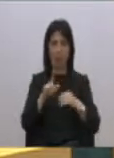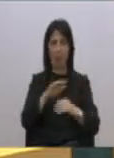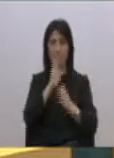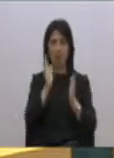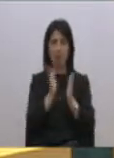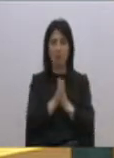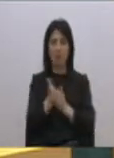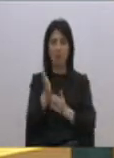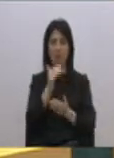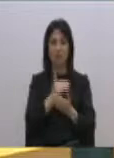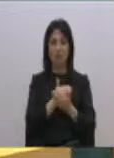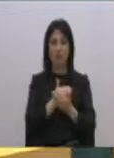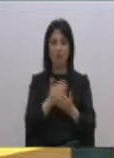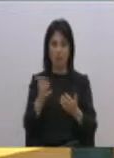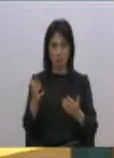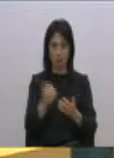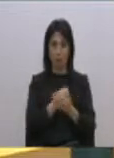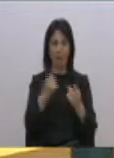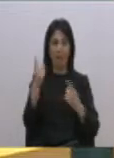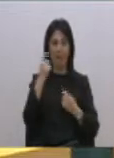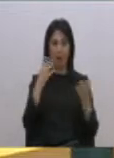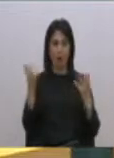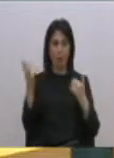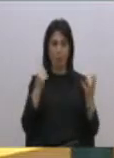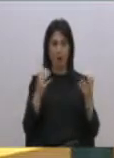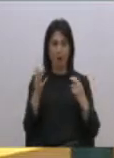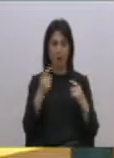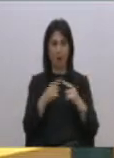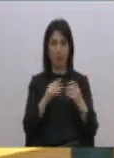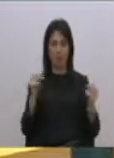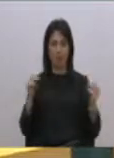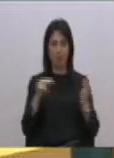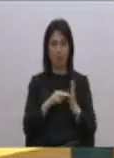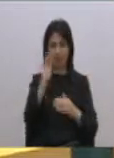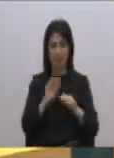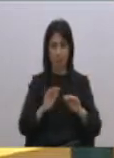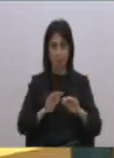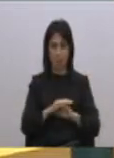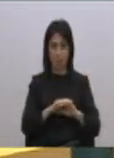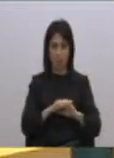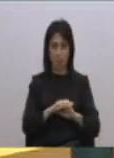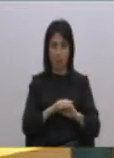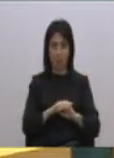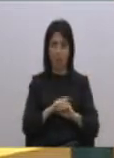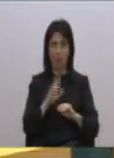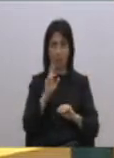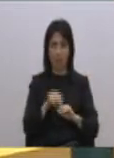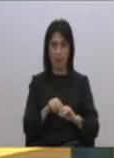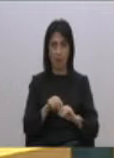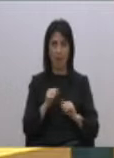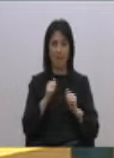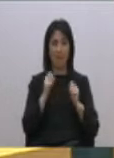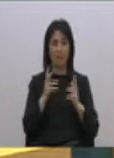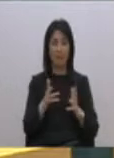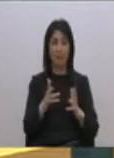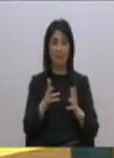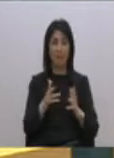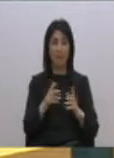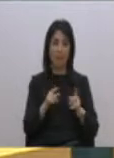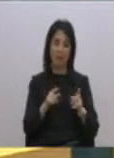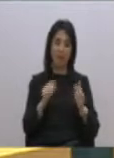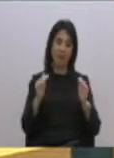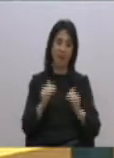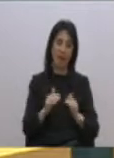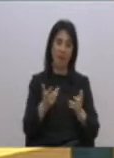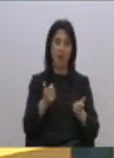ამ შედეგად მოიპოვა ინფორმაცია და შემდეგ შეაფასა დეტალურად და იმდენი ან იმაზე